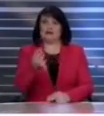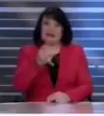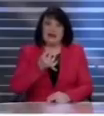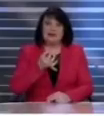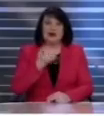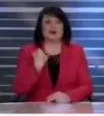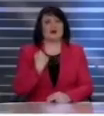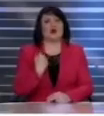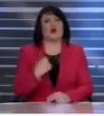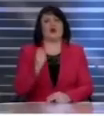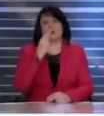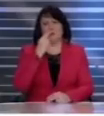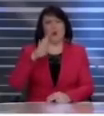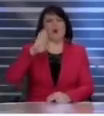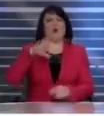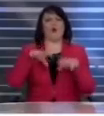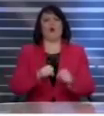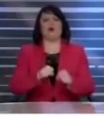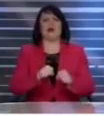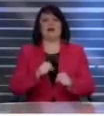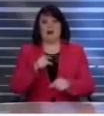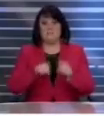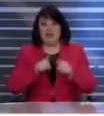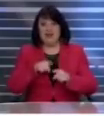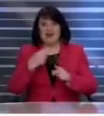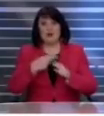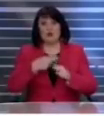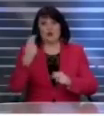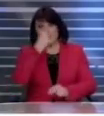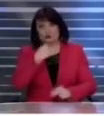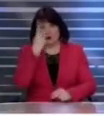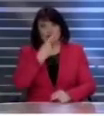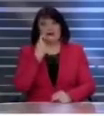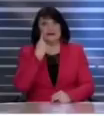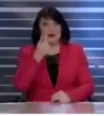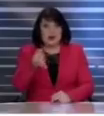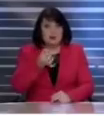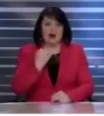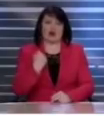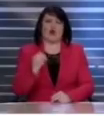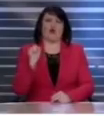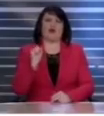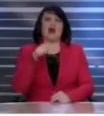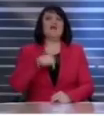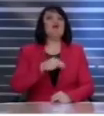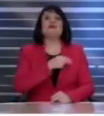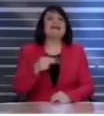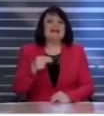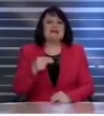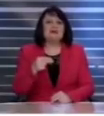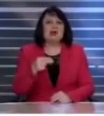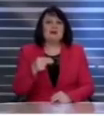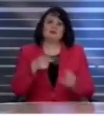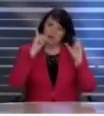στο καθεστώς των συνταγματαρχών. Αυτή είναι η πραγματική διανοητική ελευθερία. Όταν πια δεν μπορούμε να λέμε μόνο